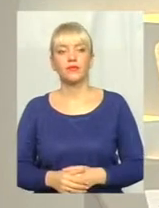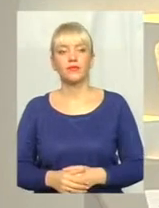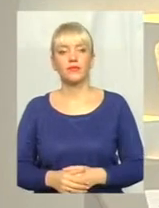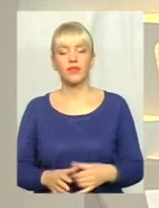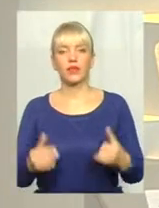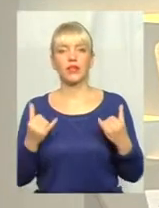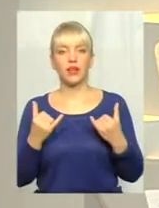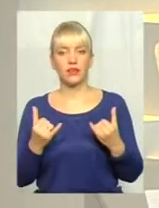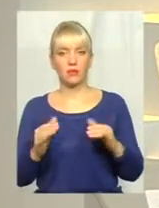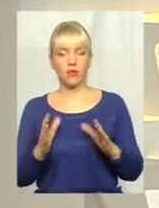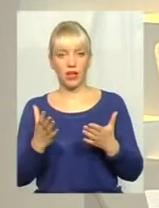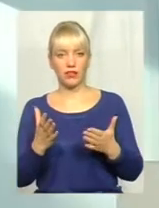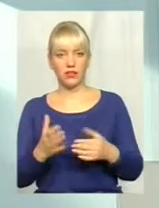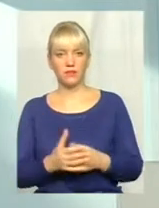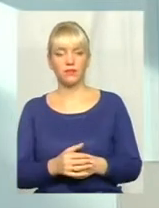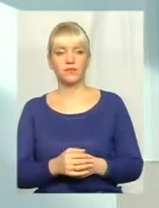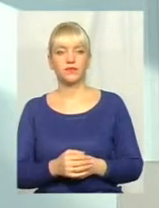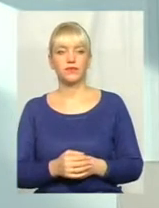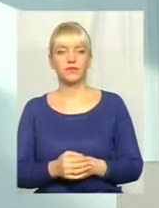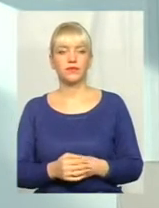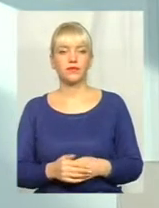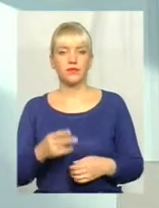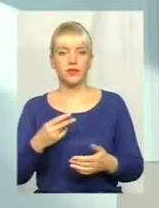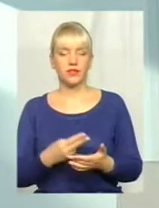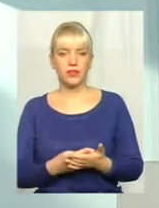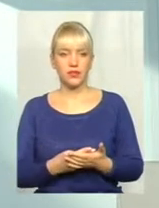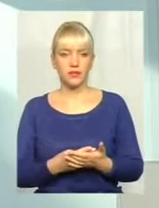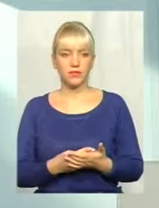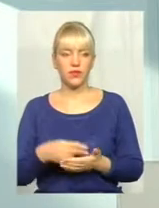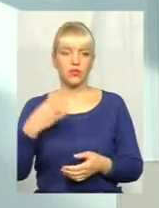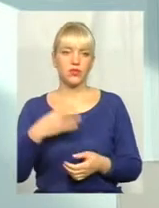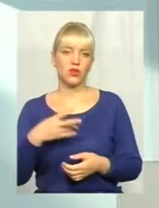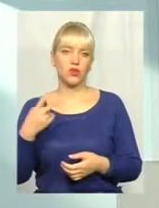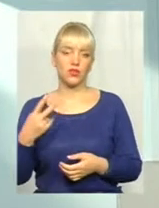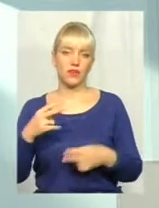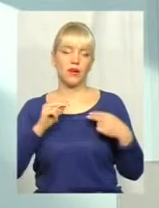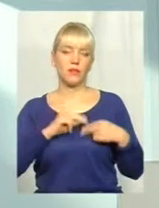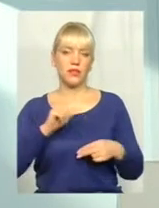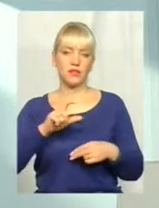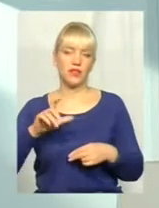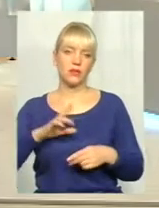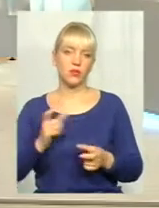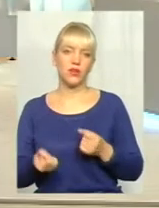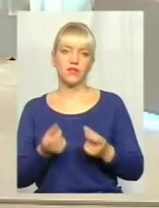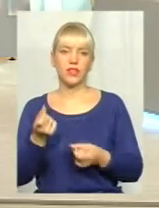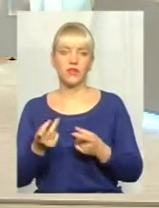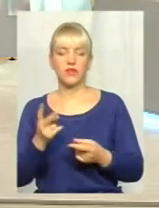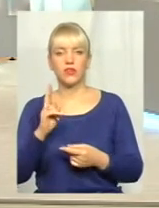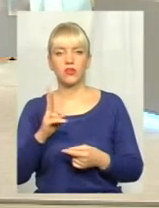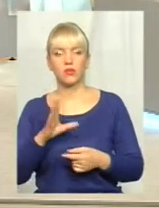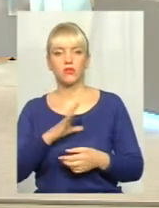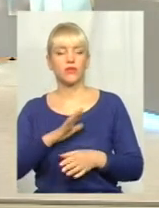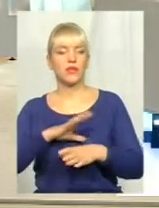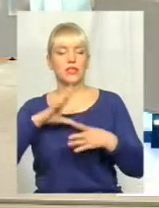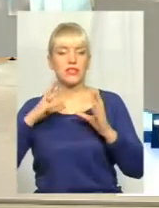На даний момент, ось дивіться, 42 працівники були виявлені, які були взагалі